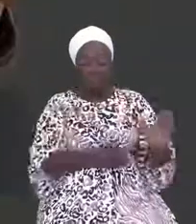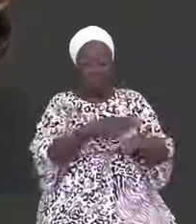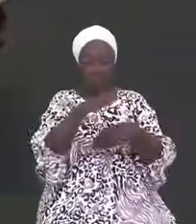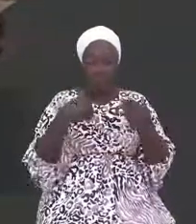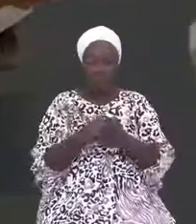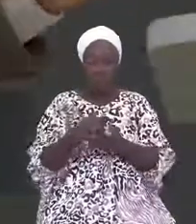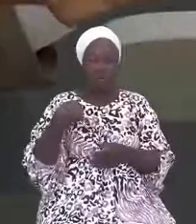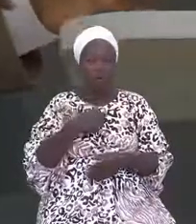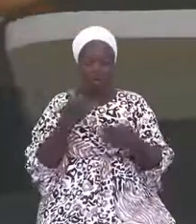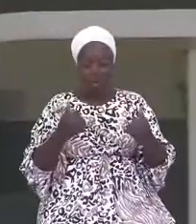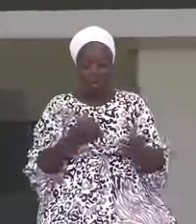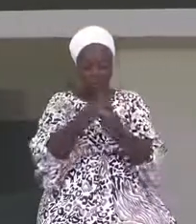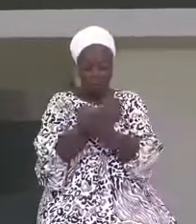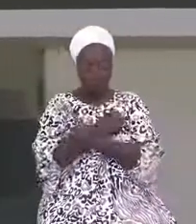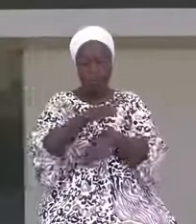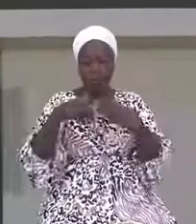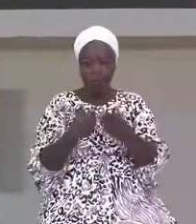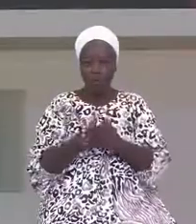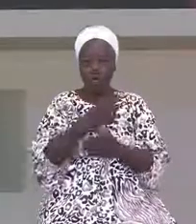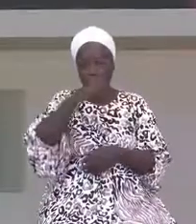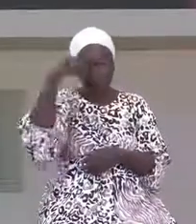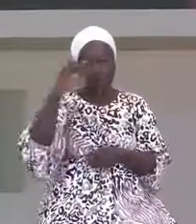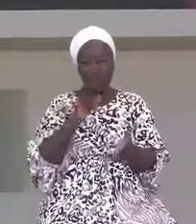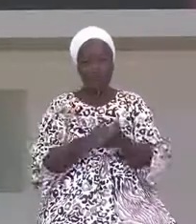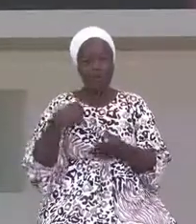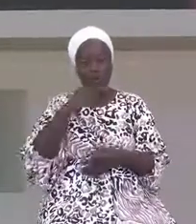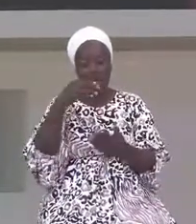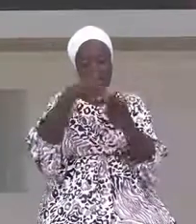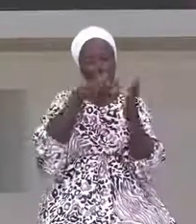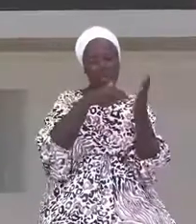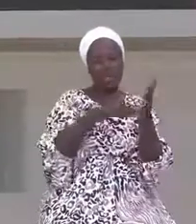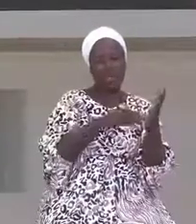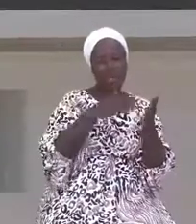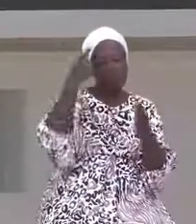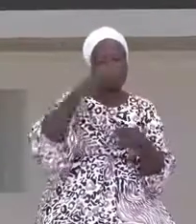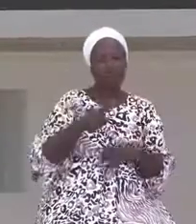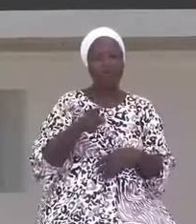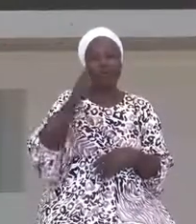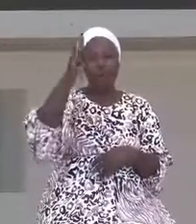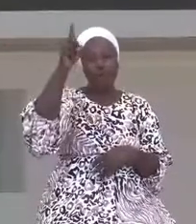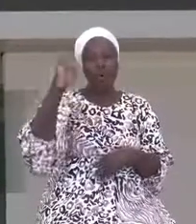cela, nous sommes tous enrôlés pour la provision divine.